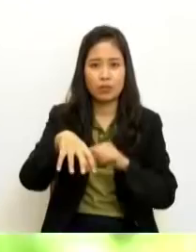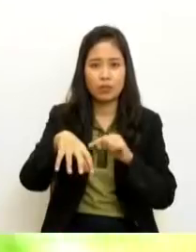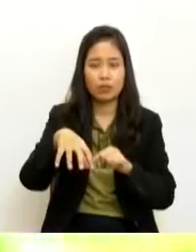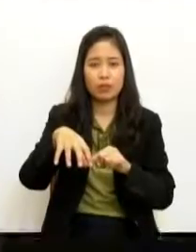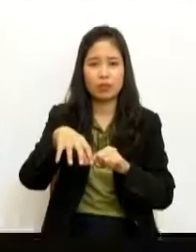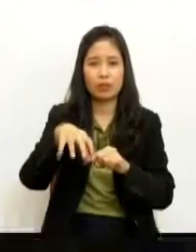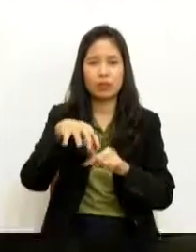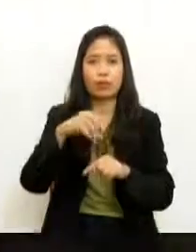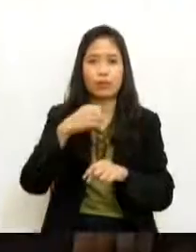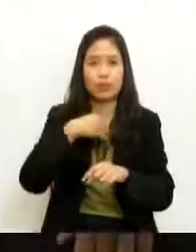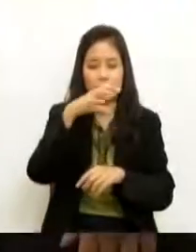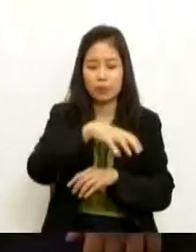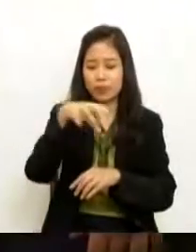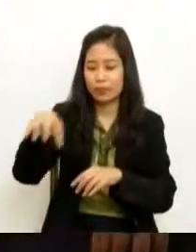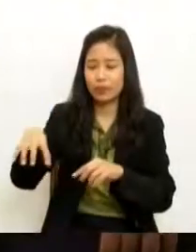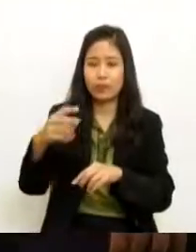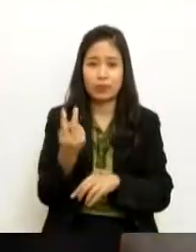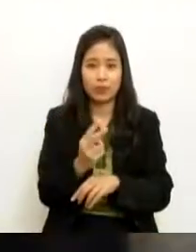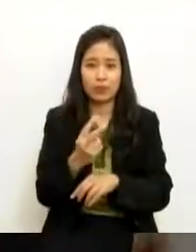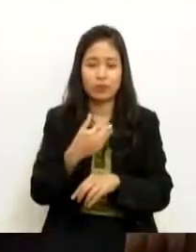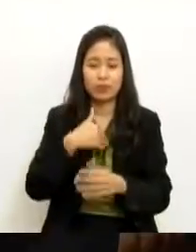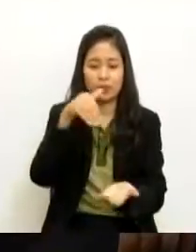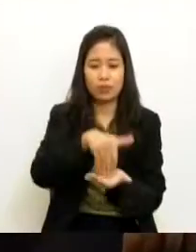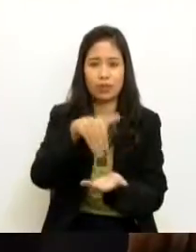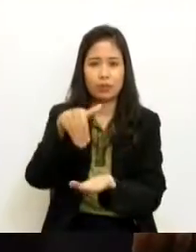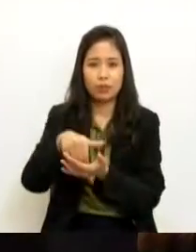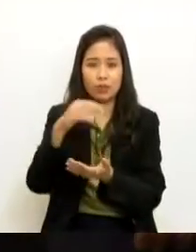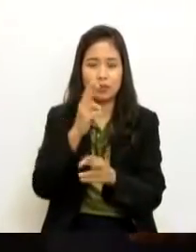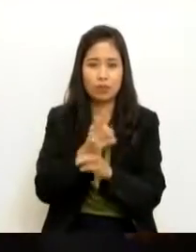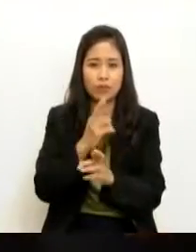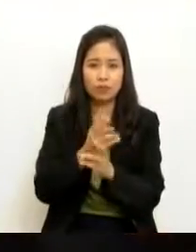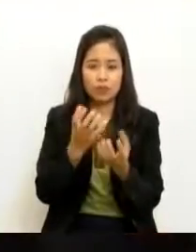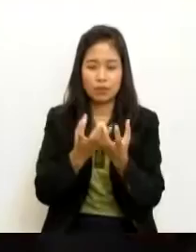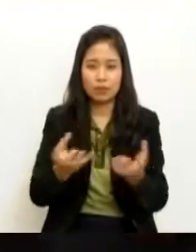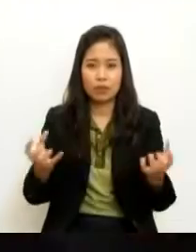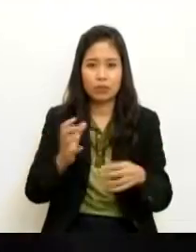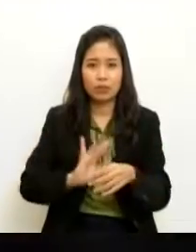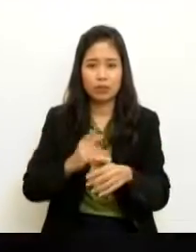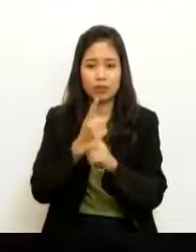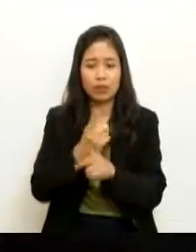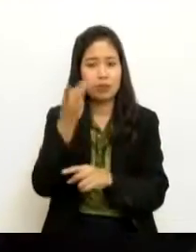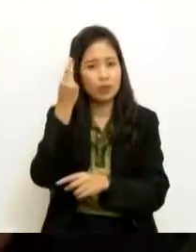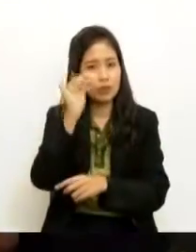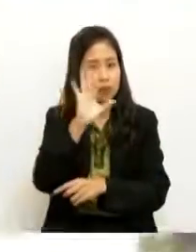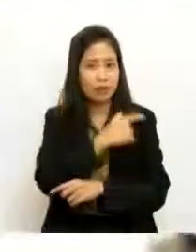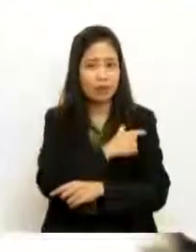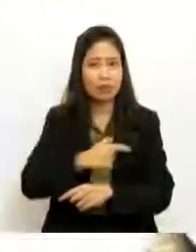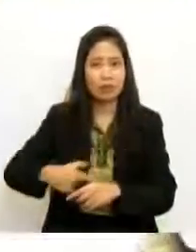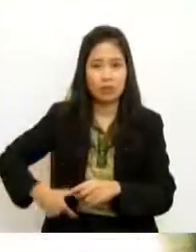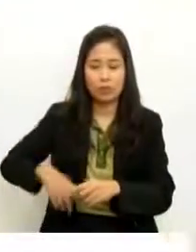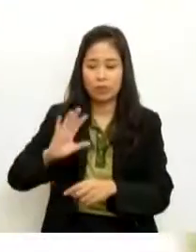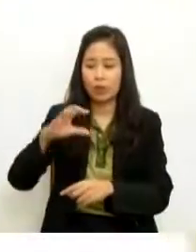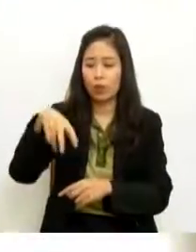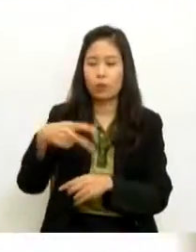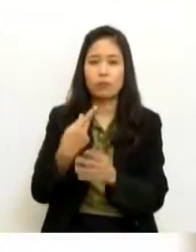าติ22ศูนย์และศูนย์การเรียนรู้เพื่อการอนุรักษ์ทรัพยากรป่าไม้ตามแนวพระราชดำริของกรมป่าไม้8ศู